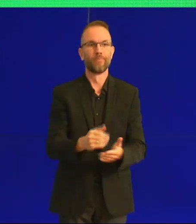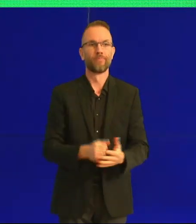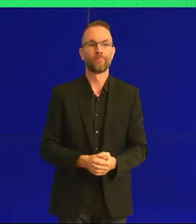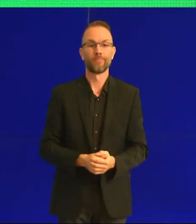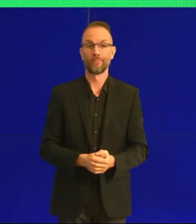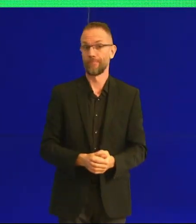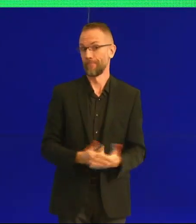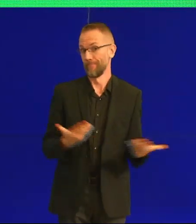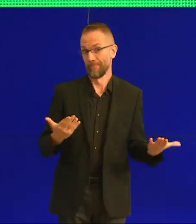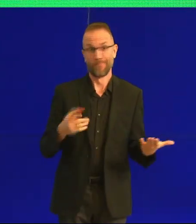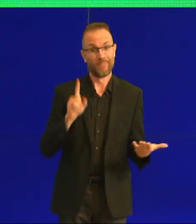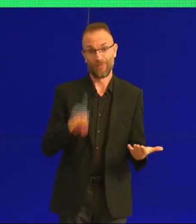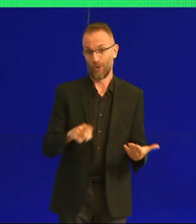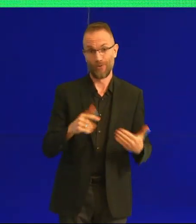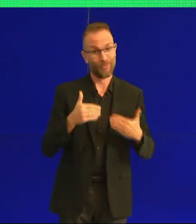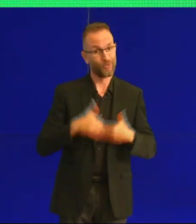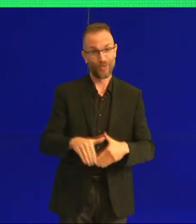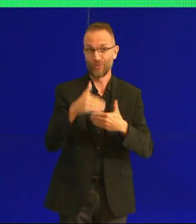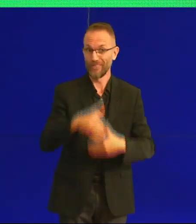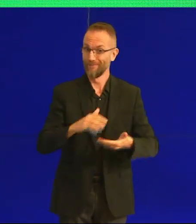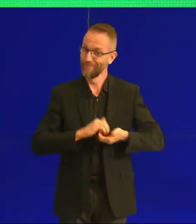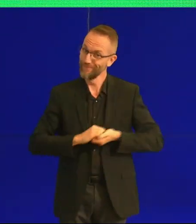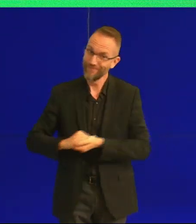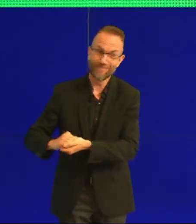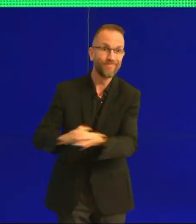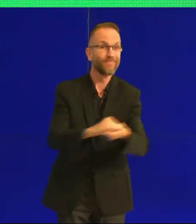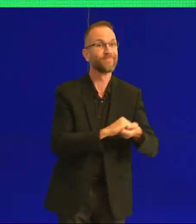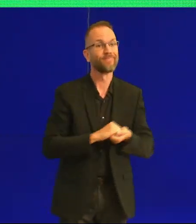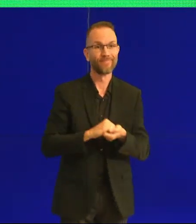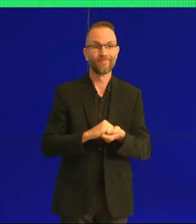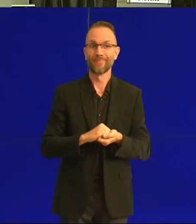prendre soin de vous et continue à prendre soin des autres merci